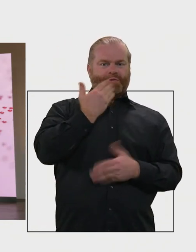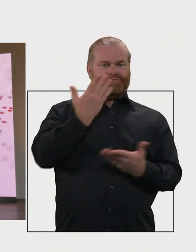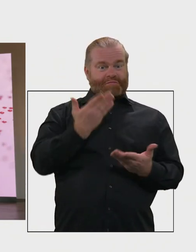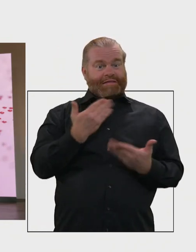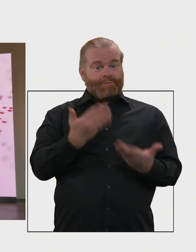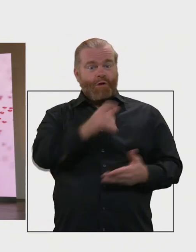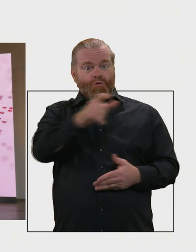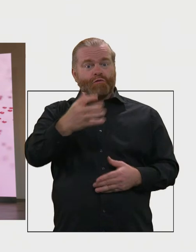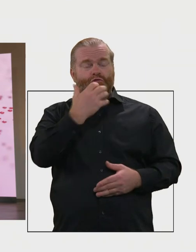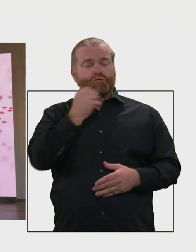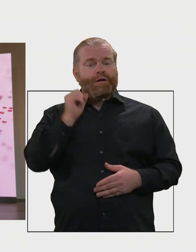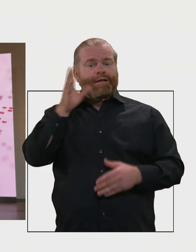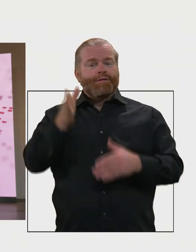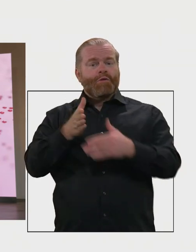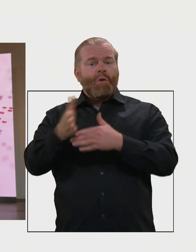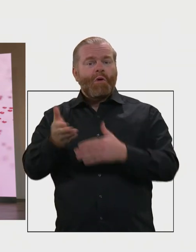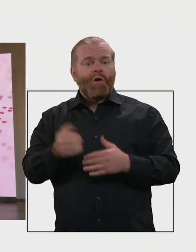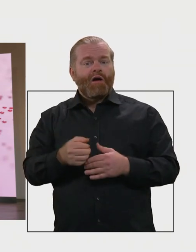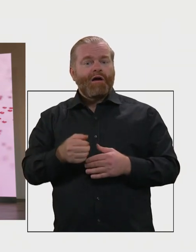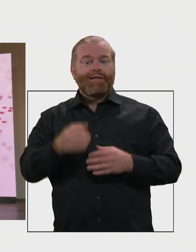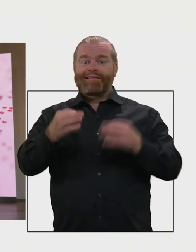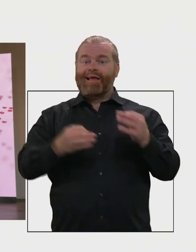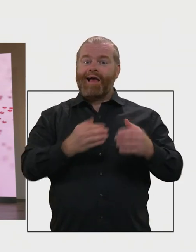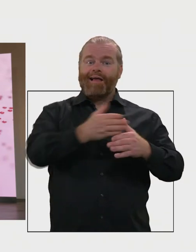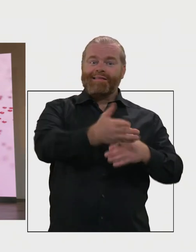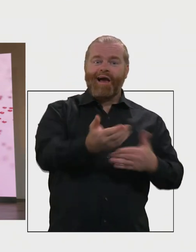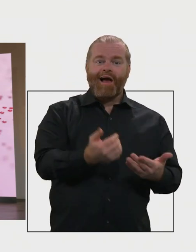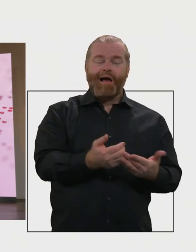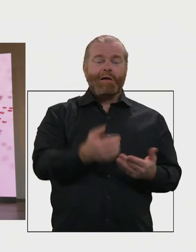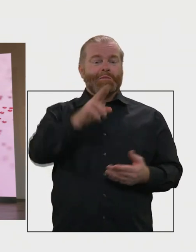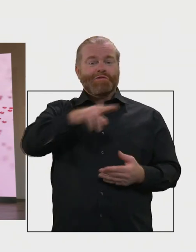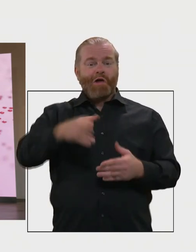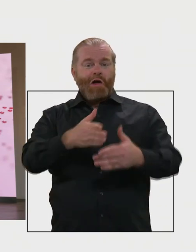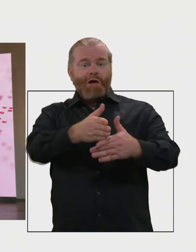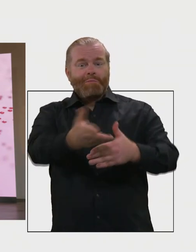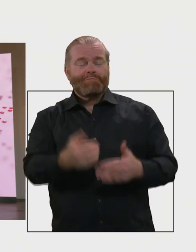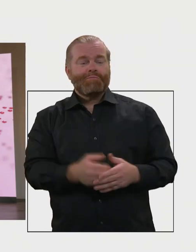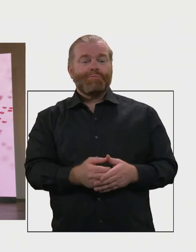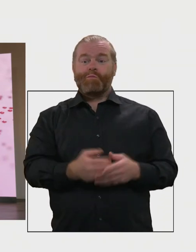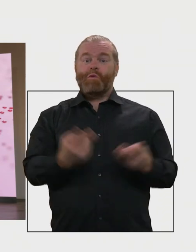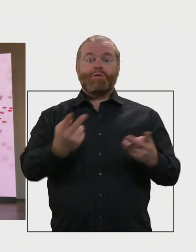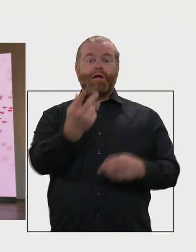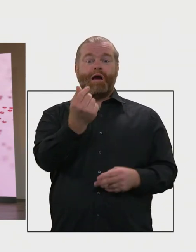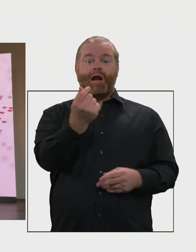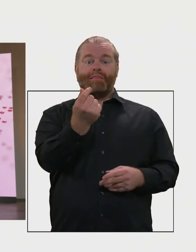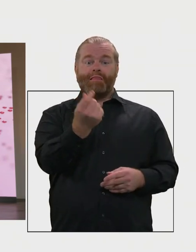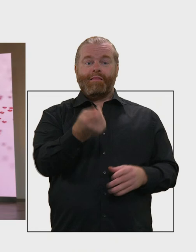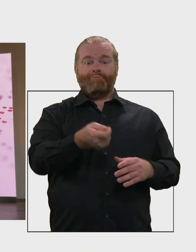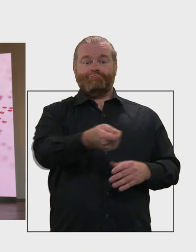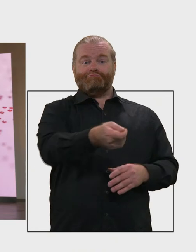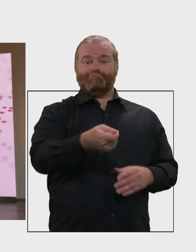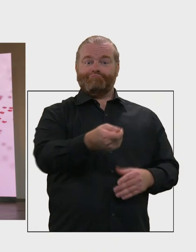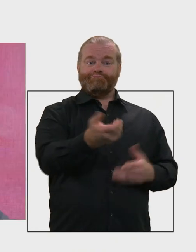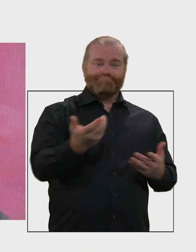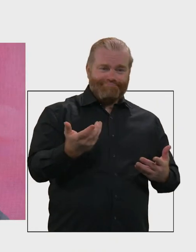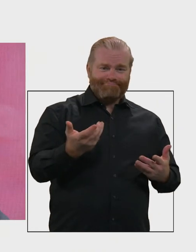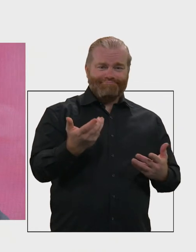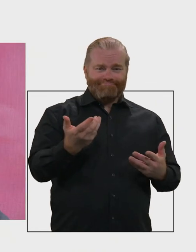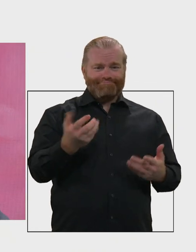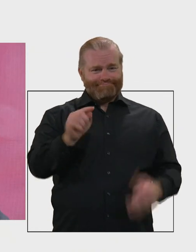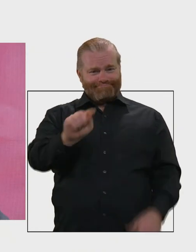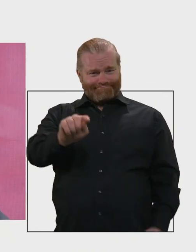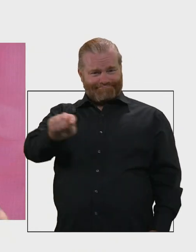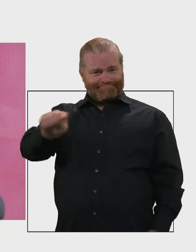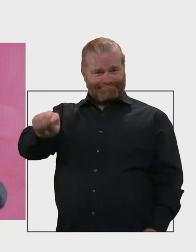privates Museum gehen. Die wollen beispielsweise Geld abheben an einem Bankautomaten. Jetzt macht einfach mal die Augen zu, wenn ihr das nächste Mal an einem Bankautomaten Geld abheben